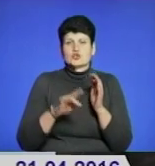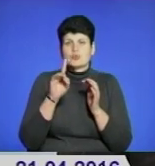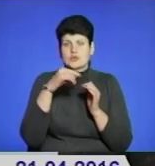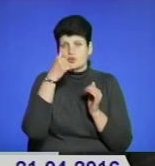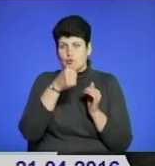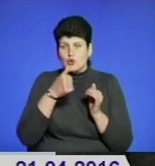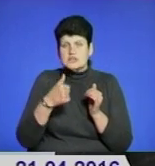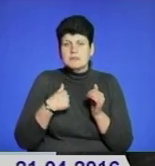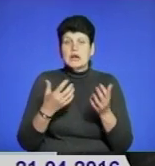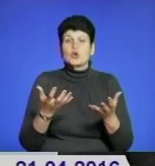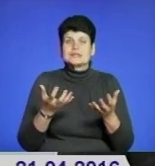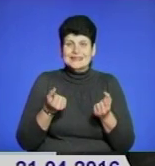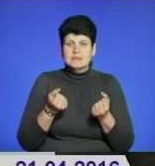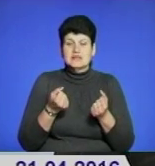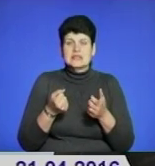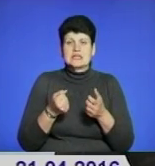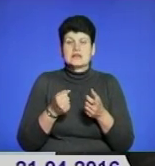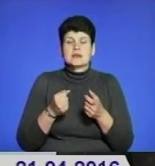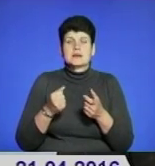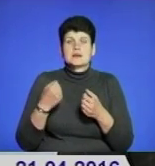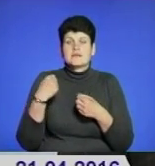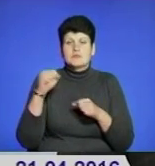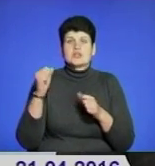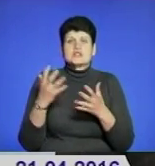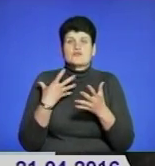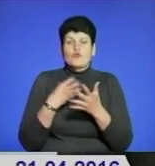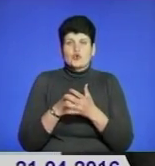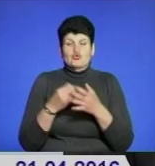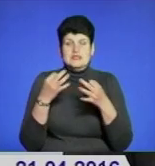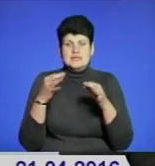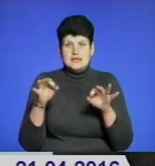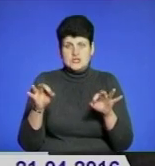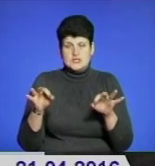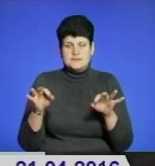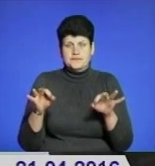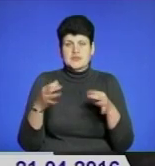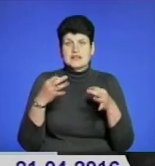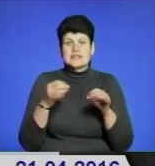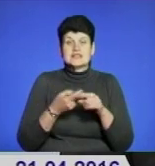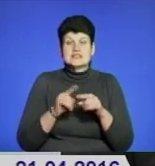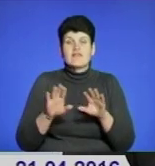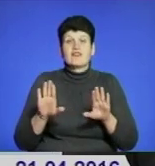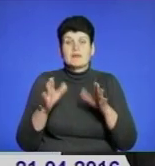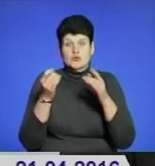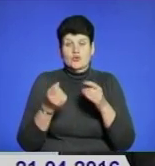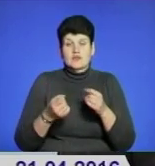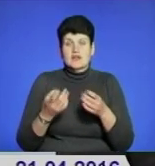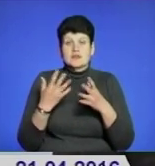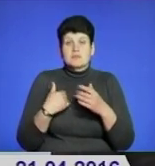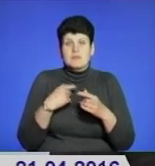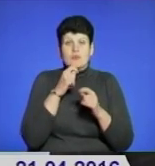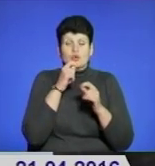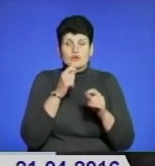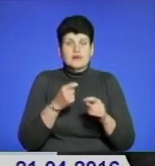все-таки отримали і вибороли свою незалежність. Якщо багато людей говорять, що ця незалежність – це випадкове явище, нам їм подарували, абсолютно не так,